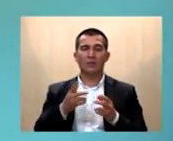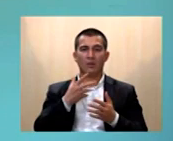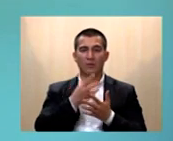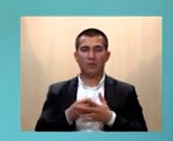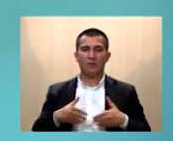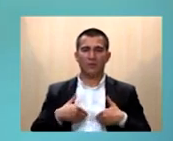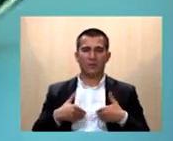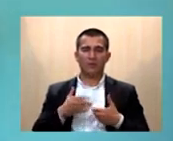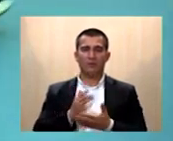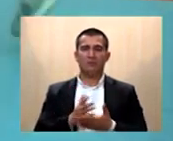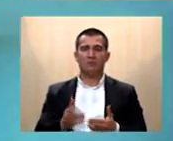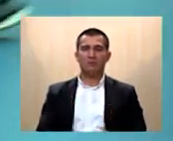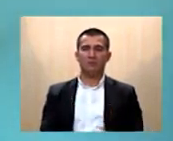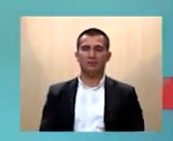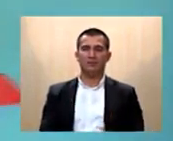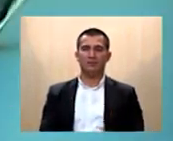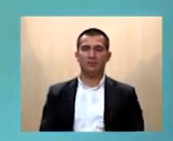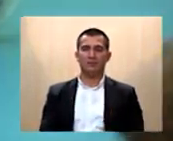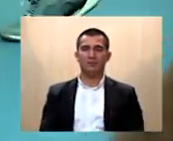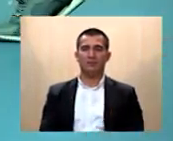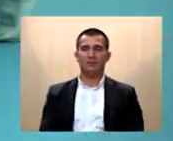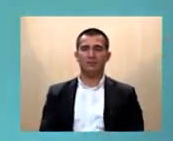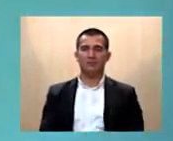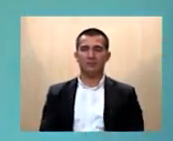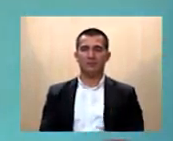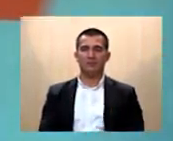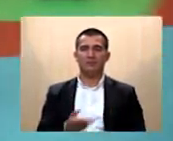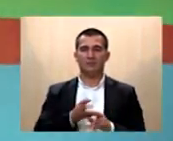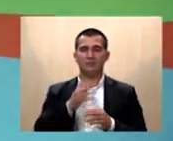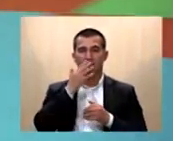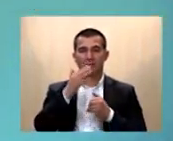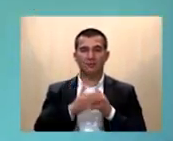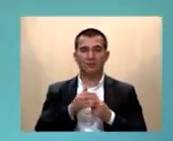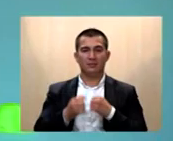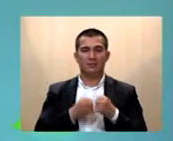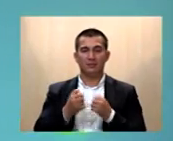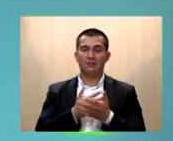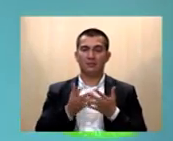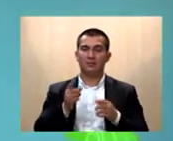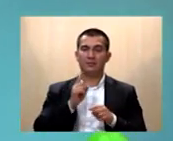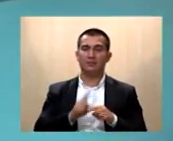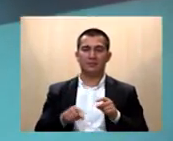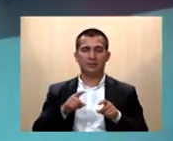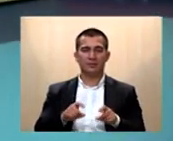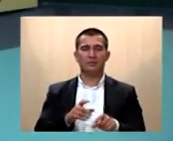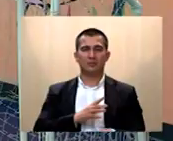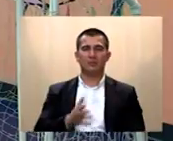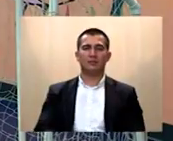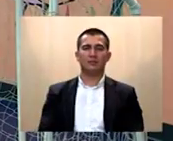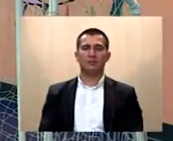foydali deb hisoblayman. Orqaga yugurish va oldinga tez holatda qaytish.